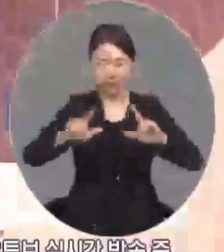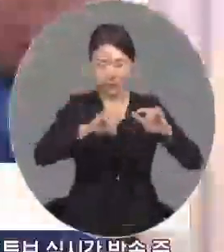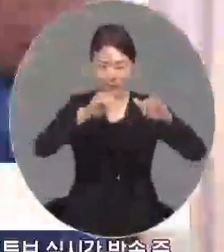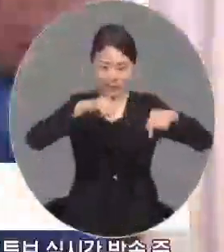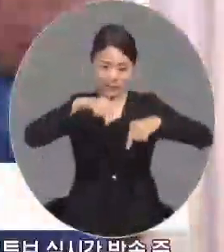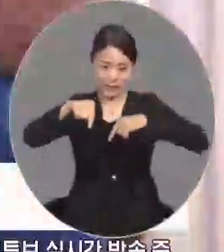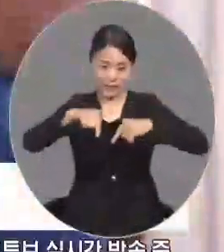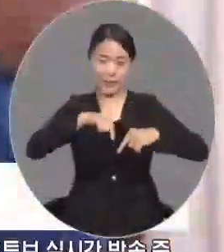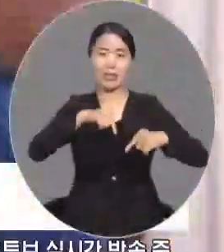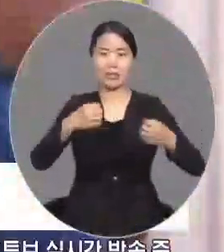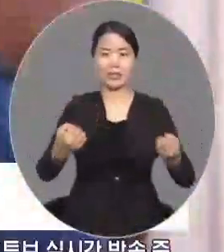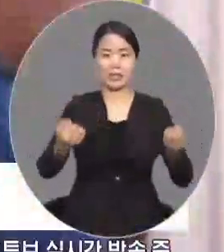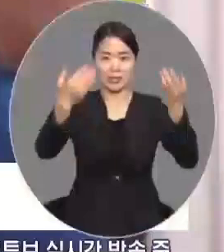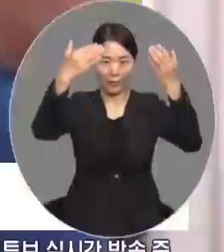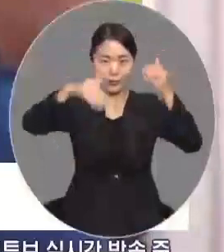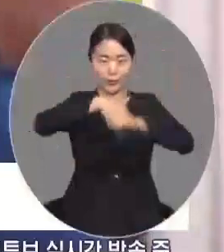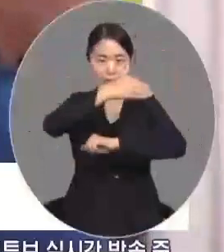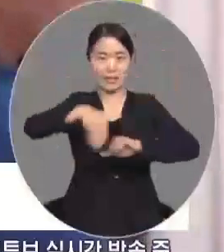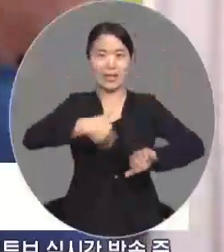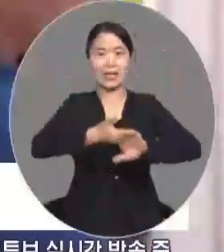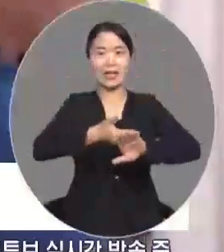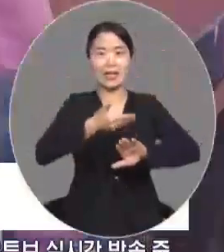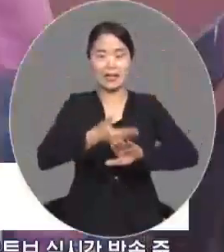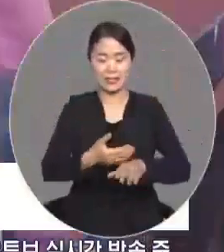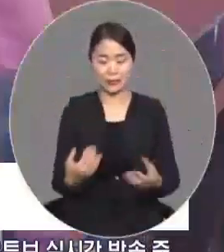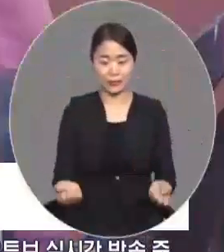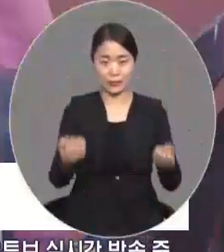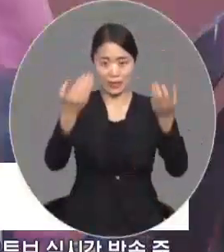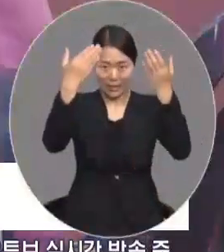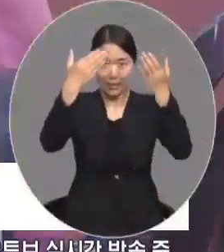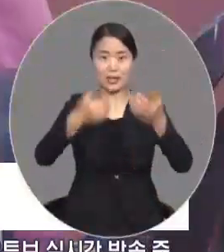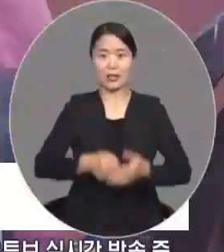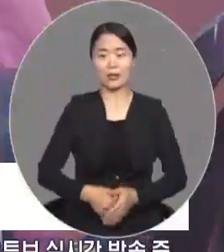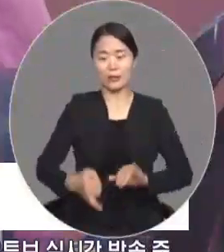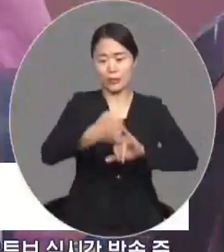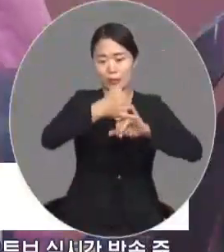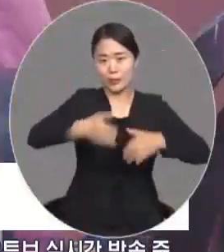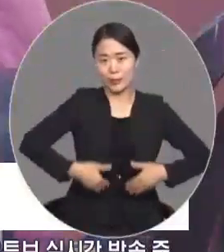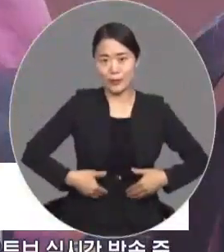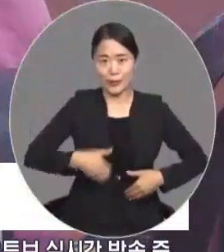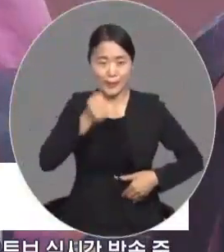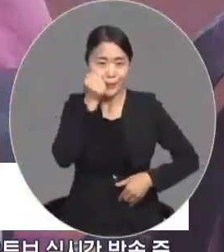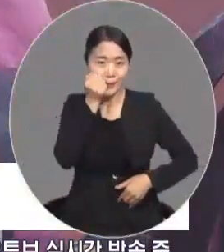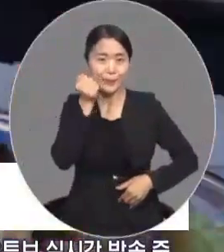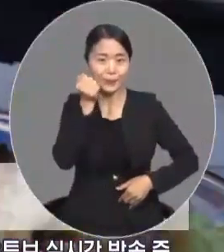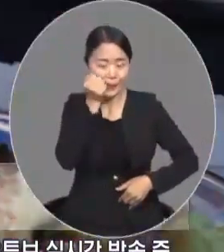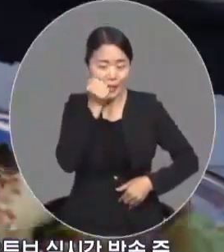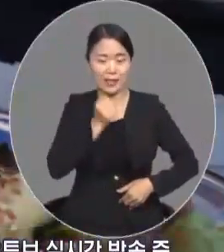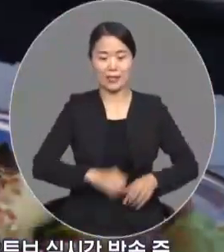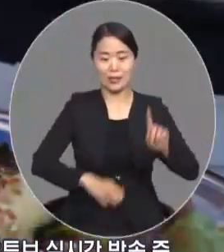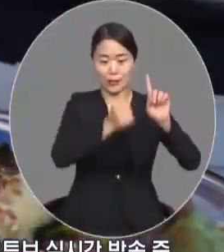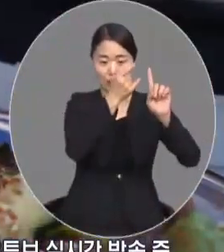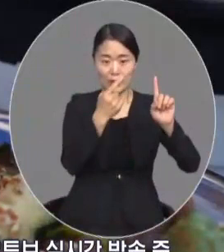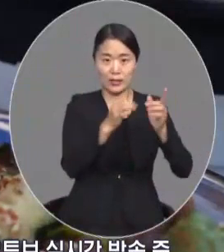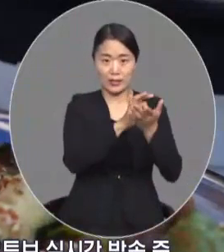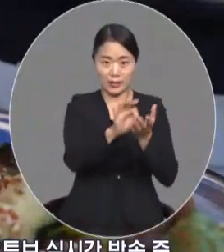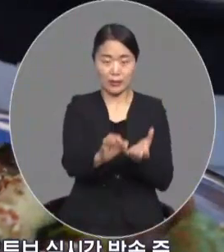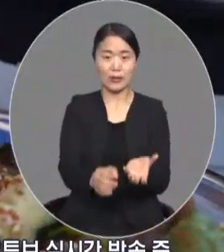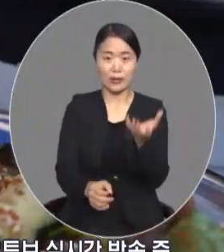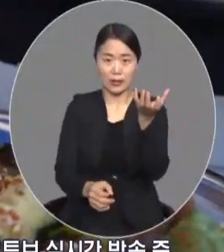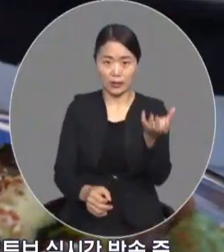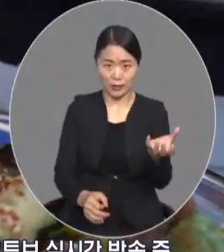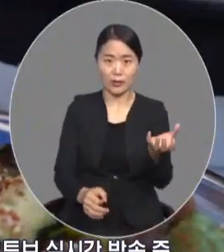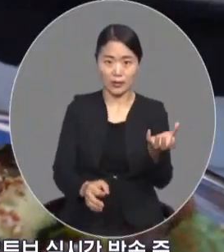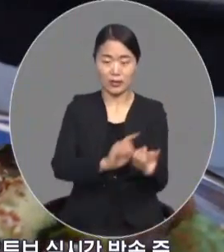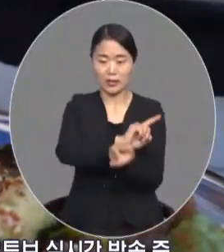풍경도 달라졌습니다 축제에서 빼놓을 수 없는 먹걸리 일회용품 대신 다회용 그릇과 수저